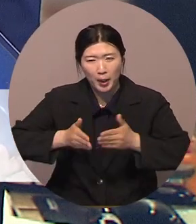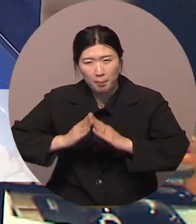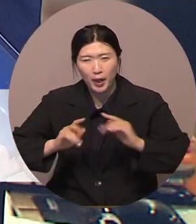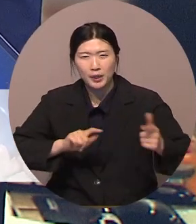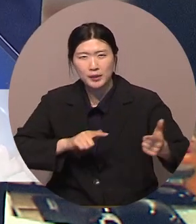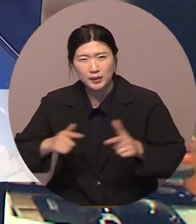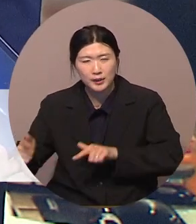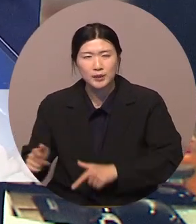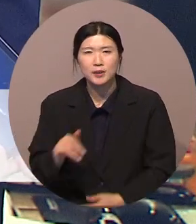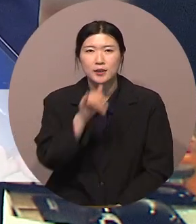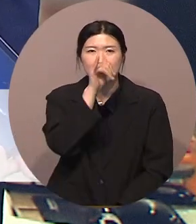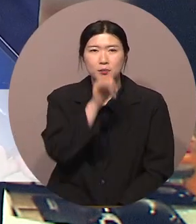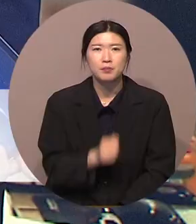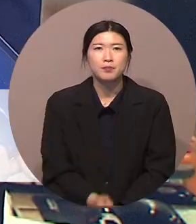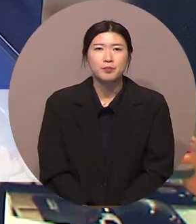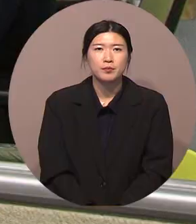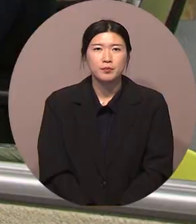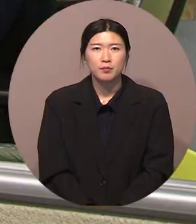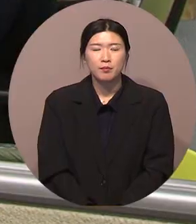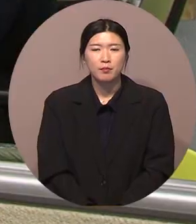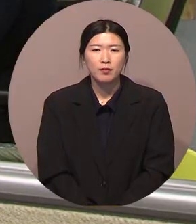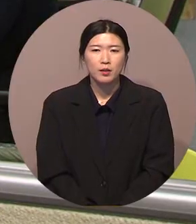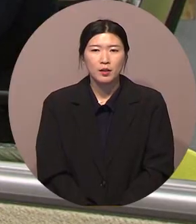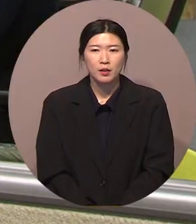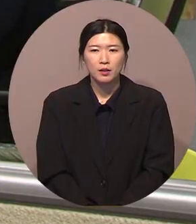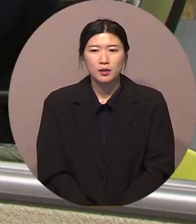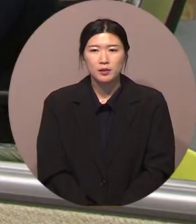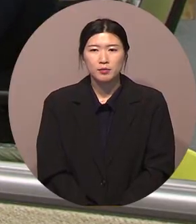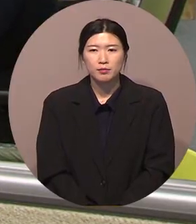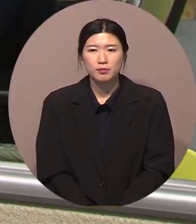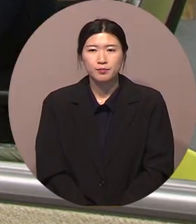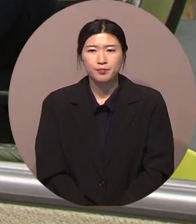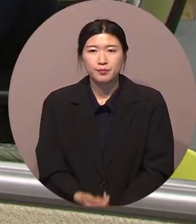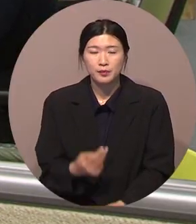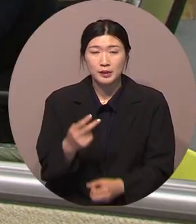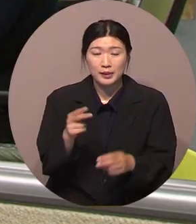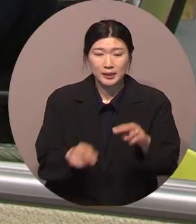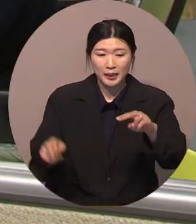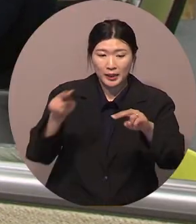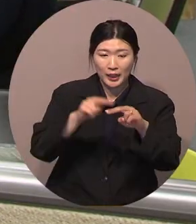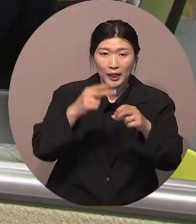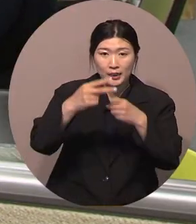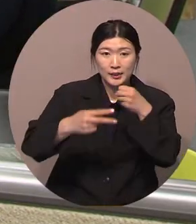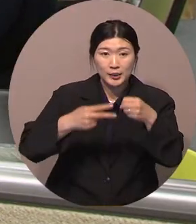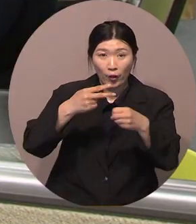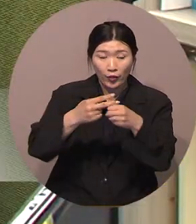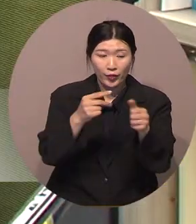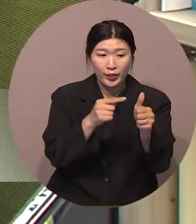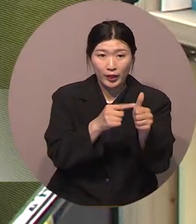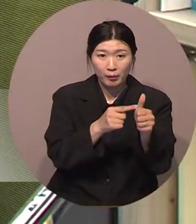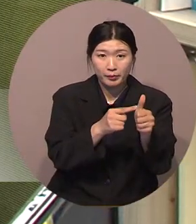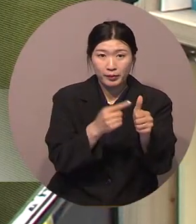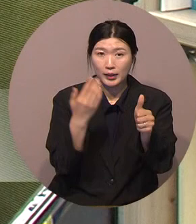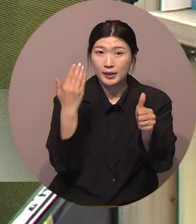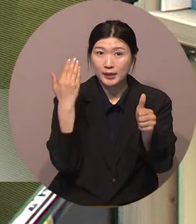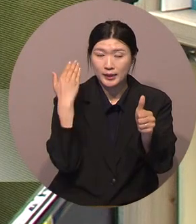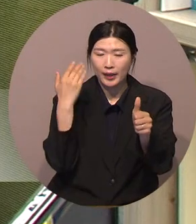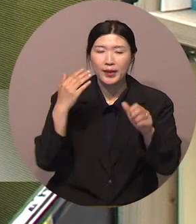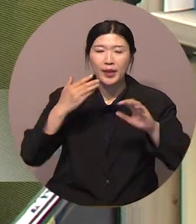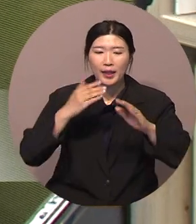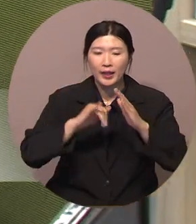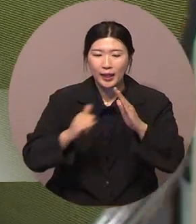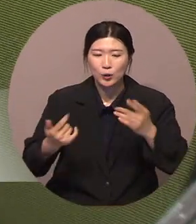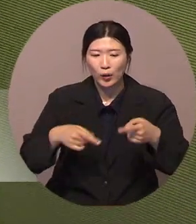문은선 기자가 보도한 입니다 2년차 공무원 홍성현 씨는 지난 달 가족들과 해외